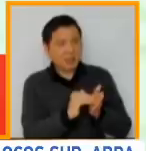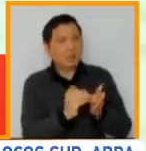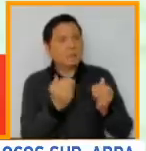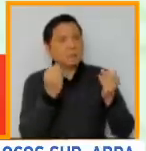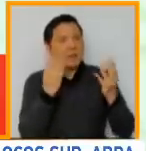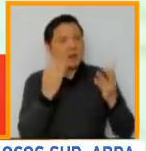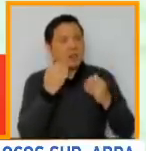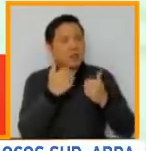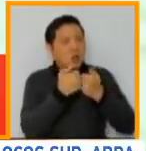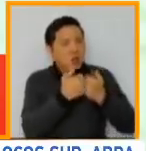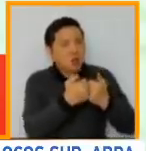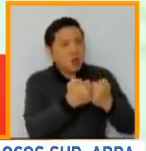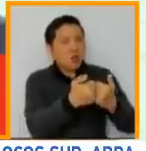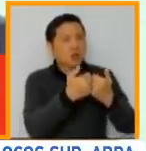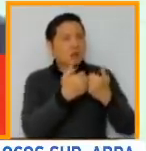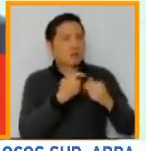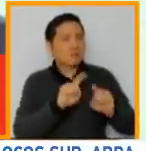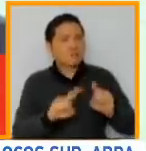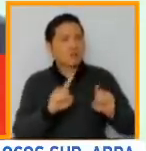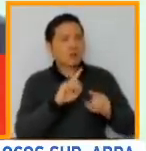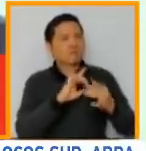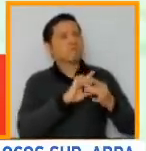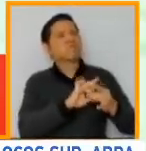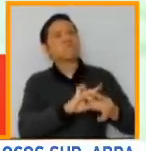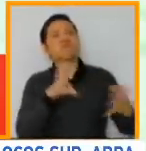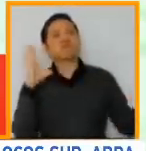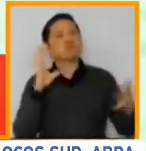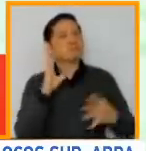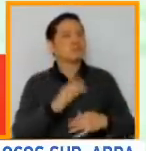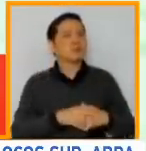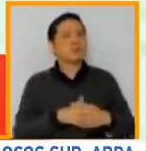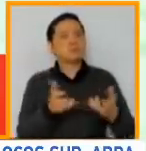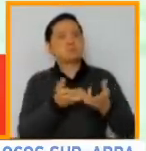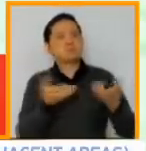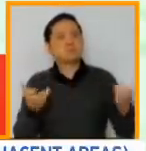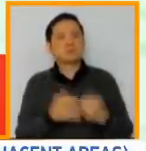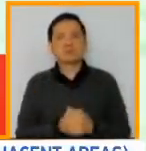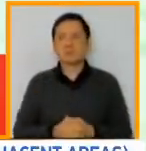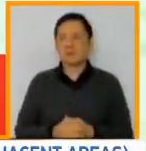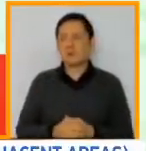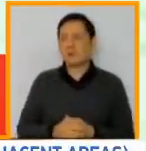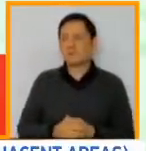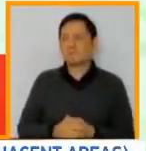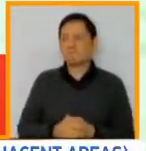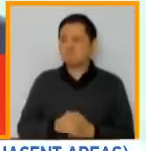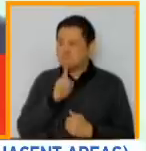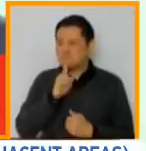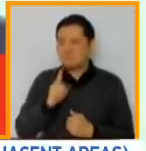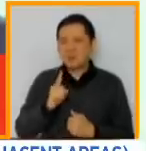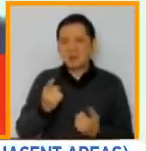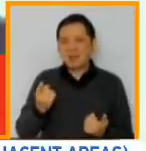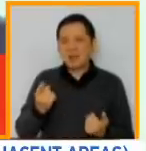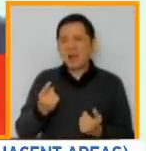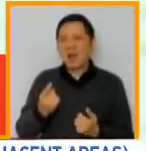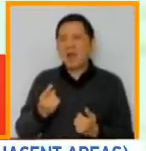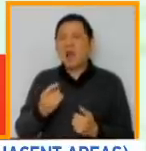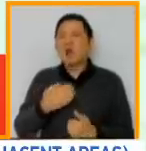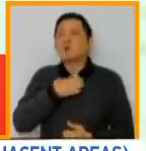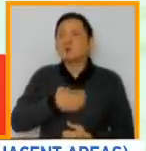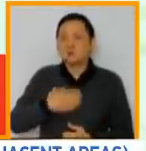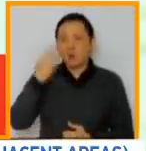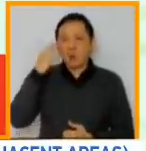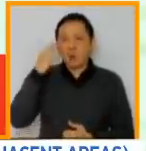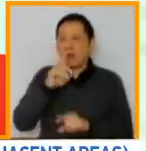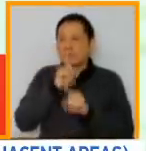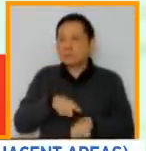all, the relationships did not work. Sana alam ko yung sagot. Definitely, it takes two to tango. Definitely, nagkulang ako sa